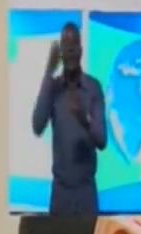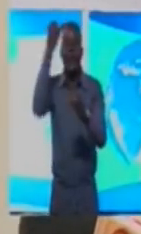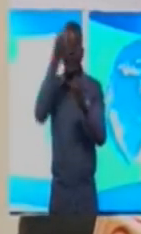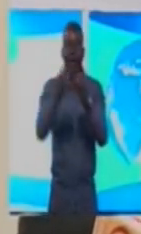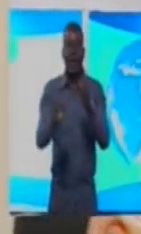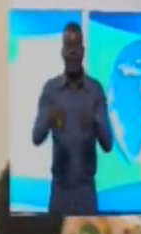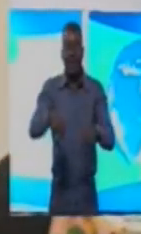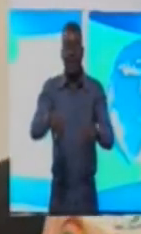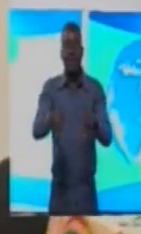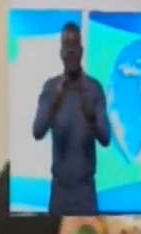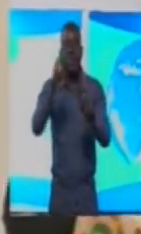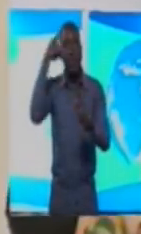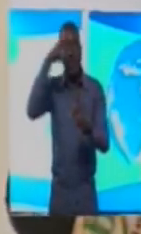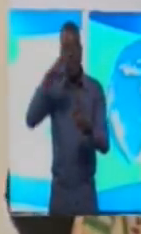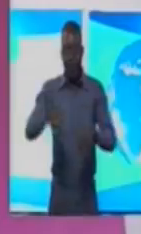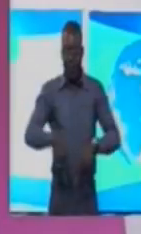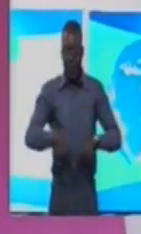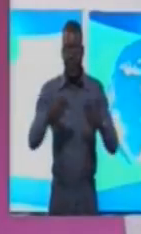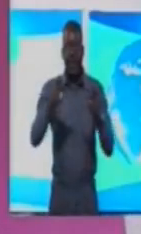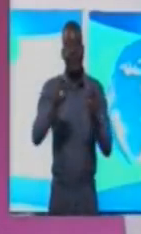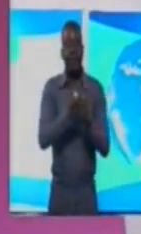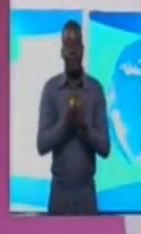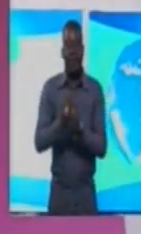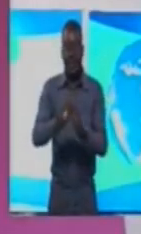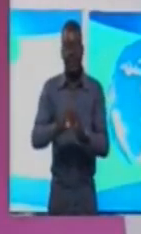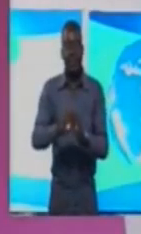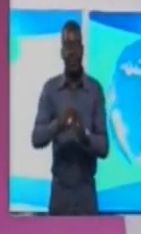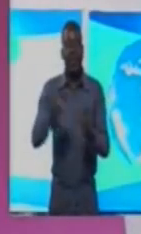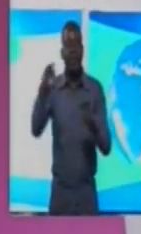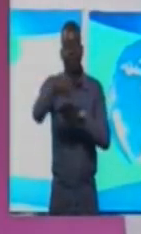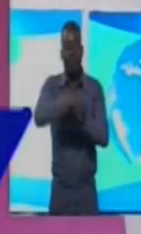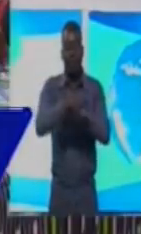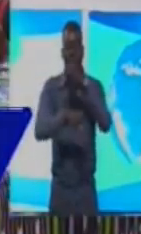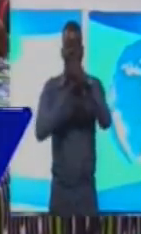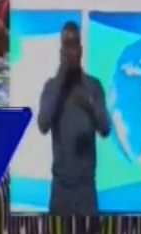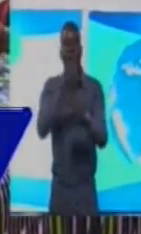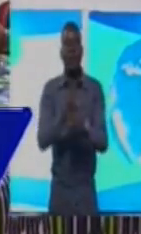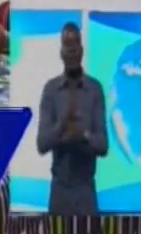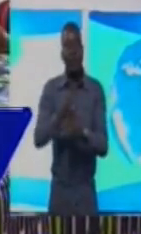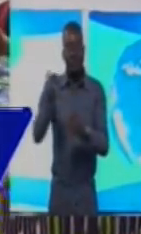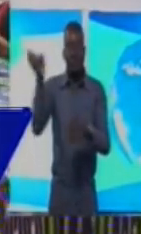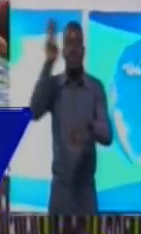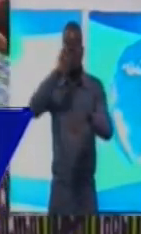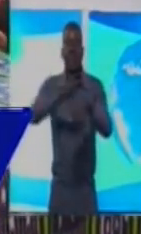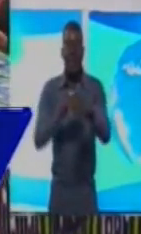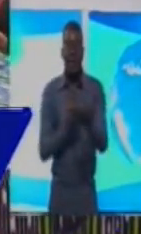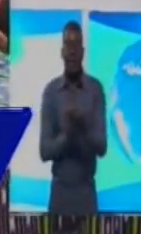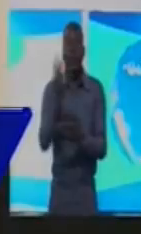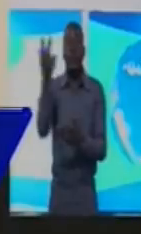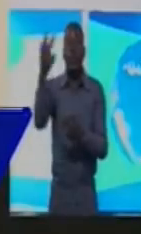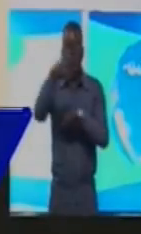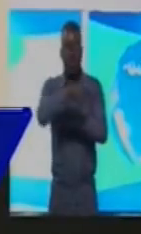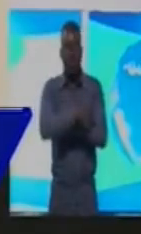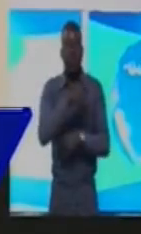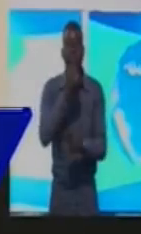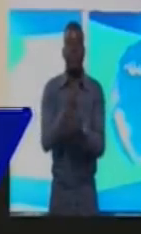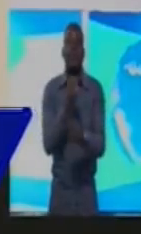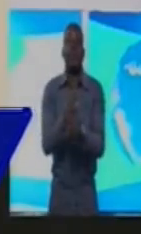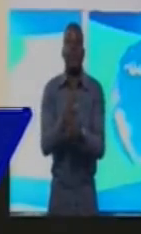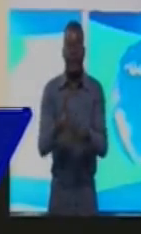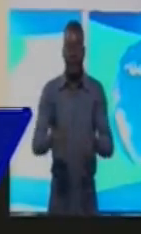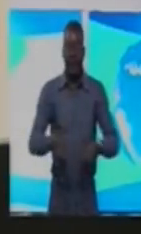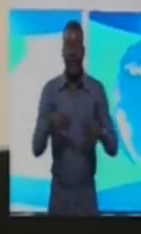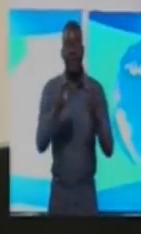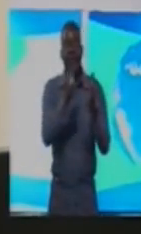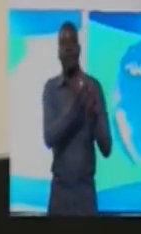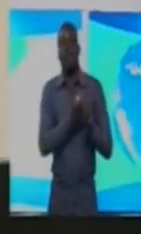interactions permettant un vivre ensemble paisible. La journée internationale de la tolérance sera marquée par trois jours d'activité autour du vivre